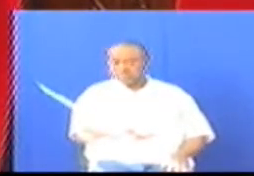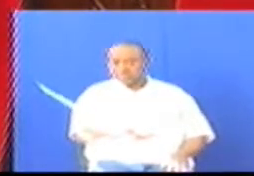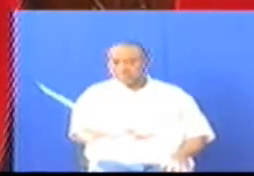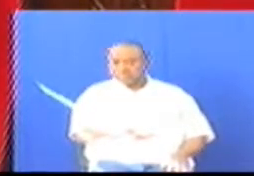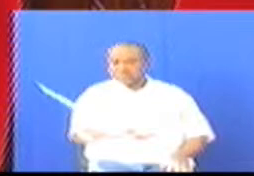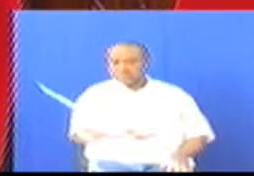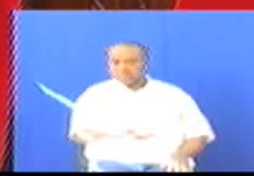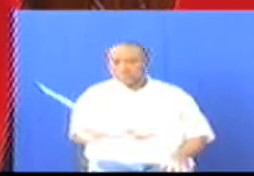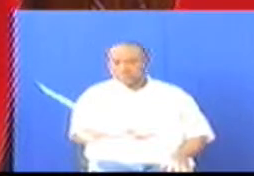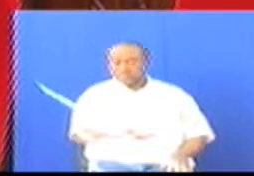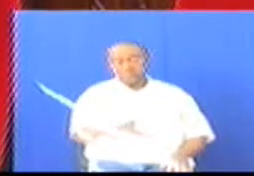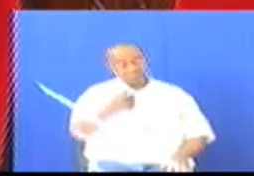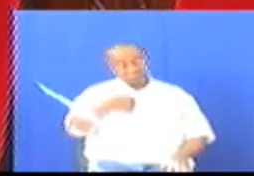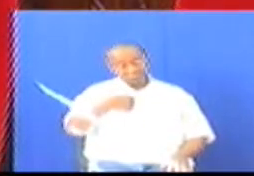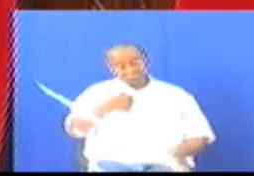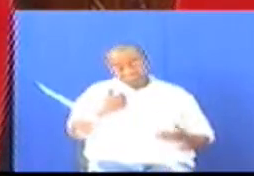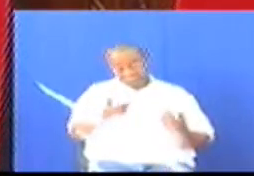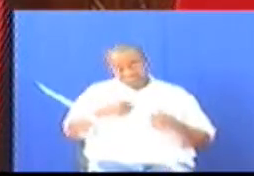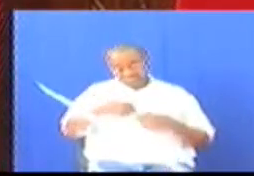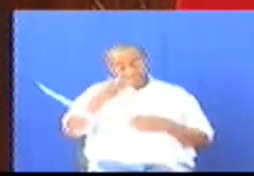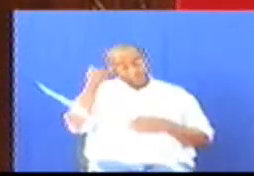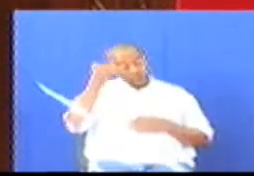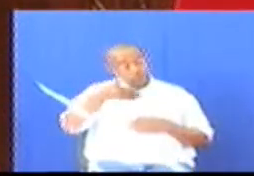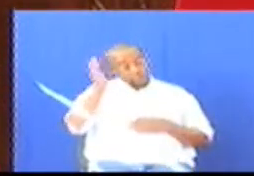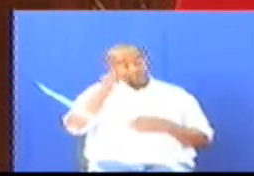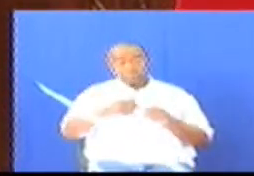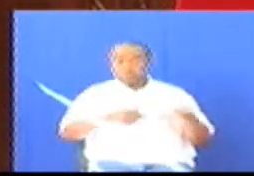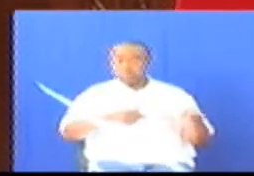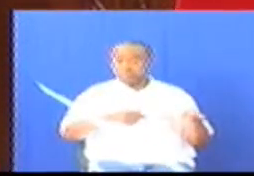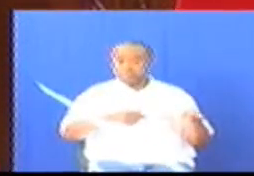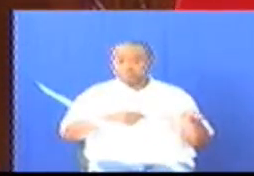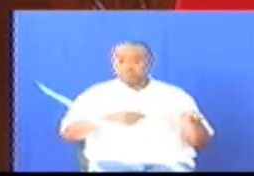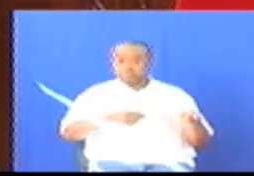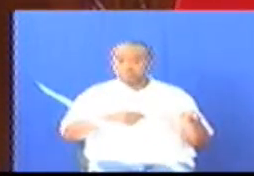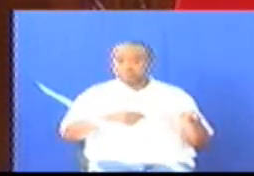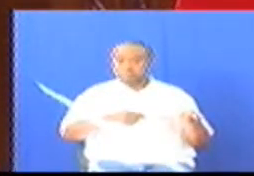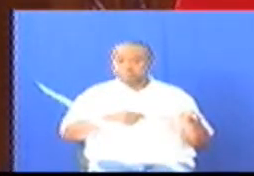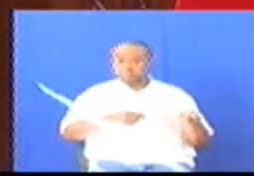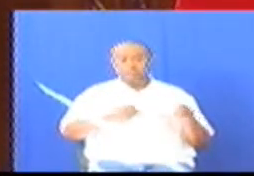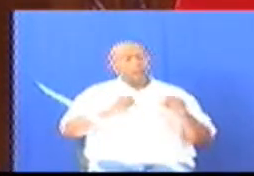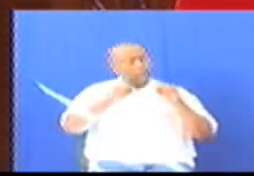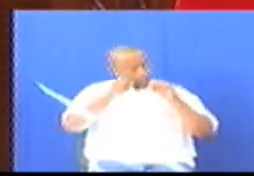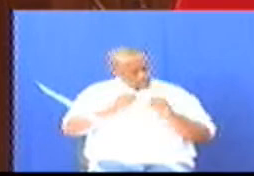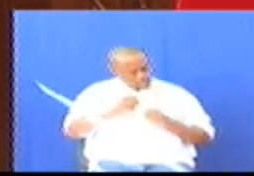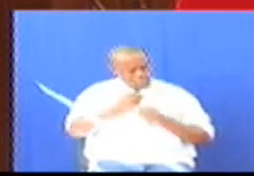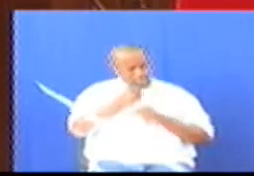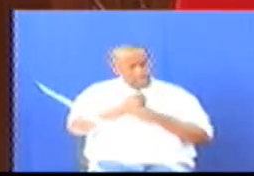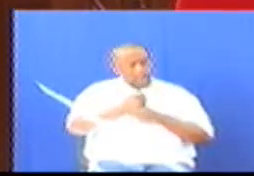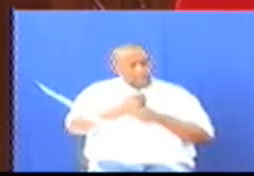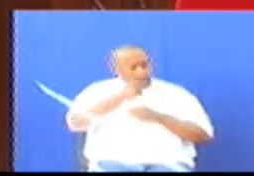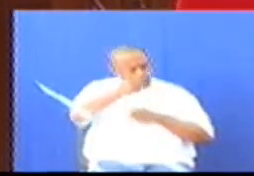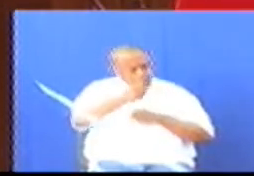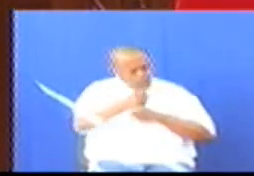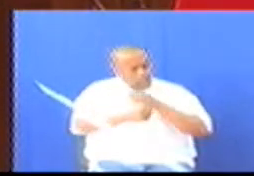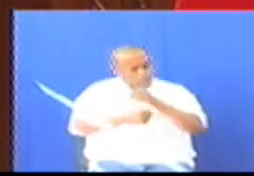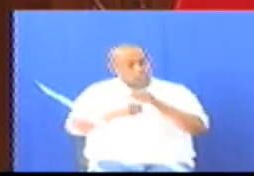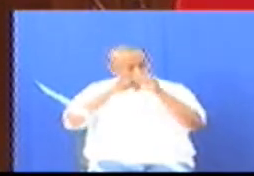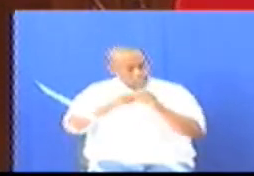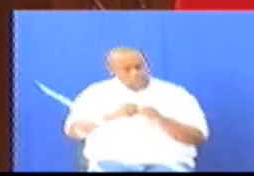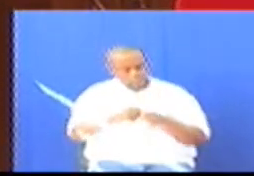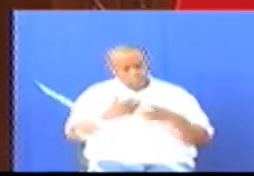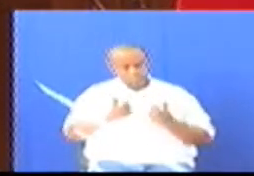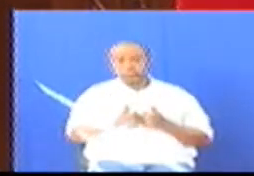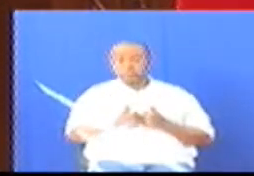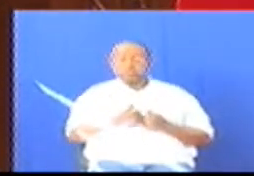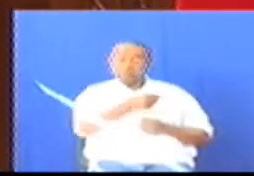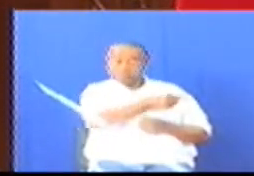sasa ninachoshauri serikali kwamba hatua sahihi na stahiki zichukuliwe kwa